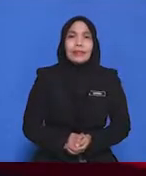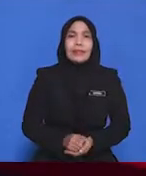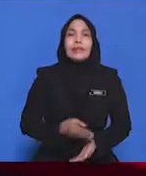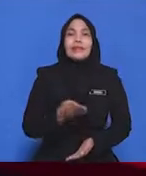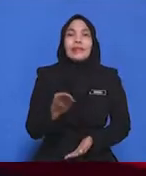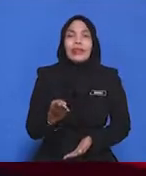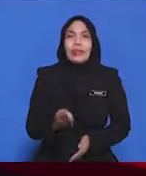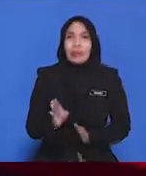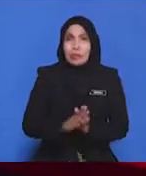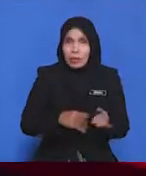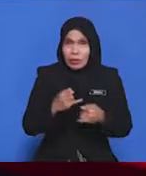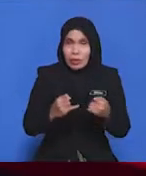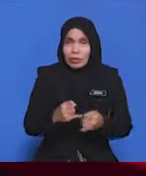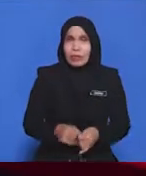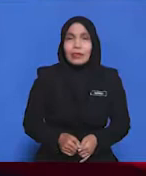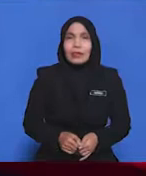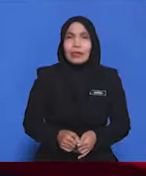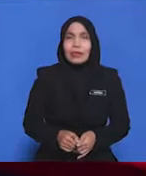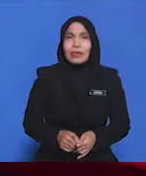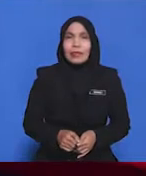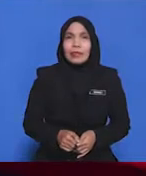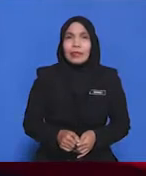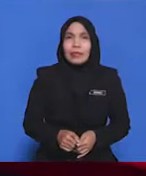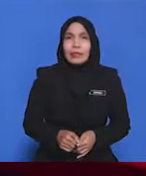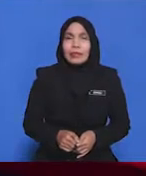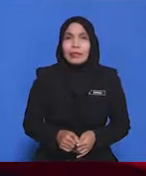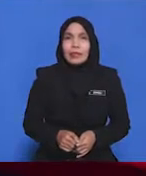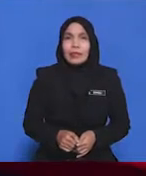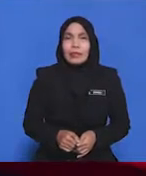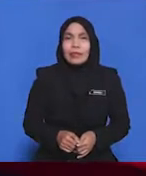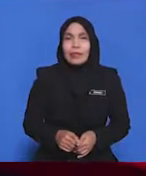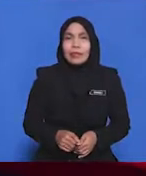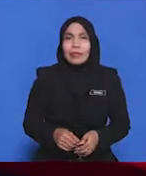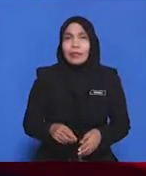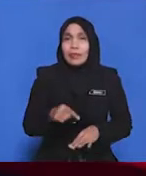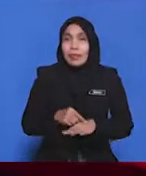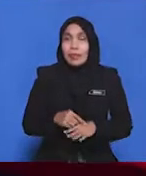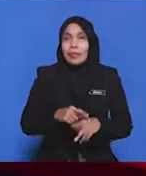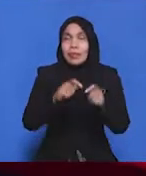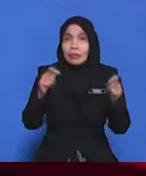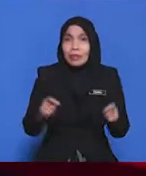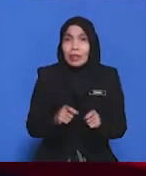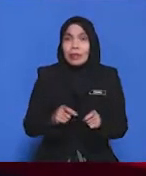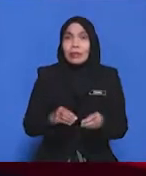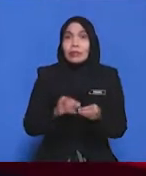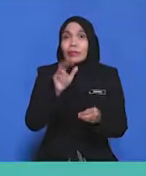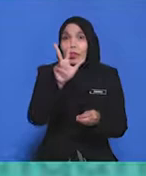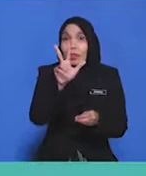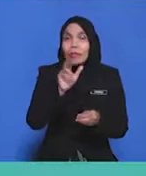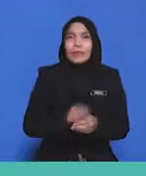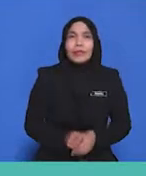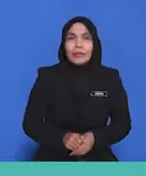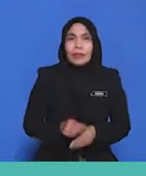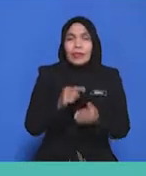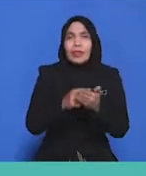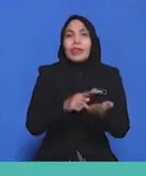Beliau berjaya menamatkan perlumbaan itu di tempat yang ketiga. Persoalannya di sini,